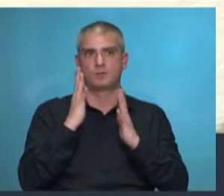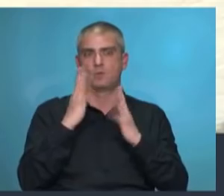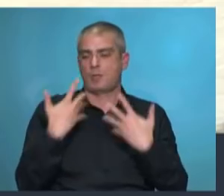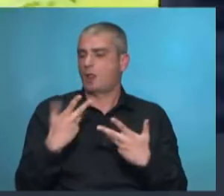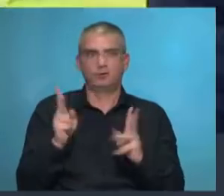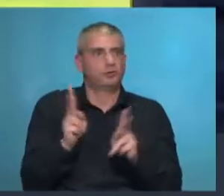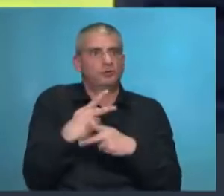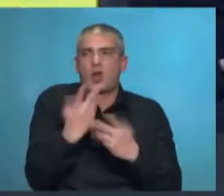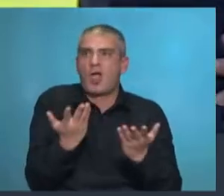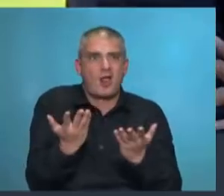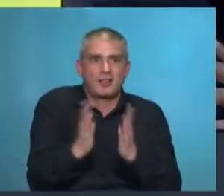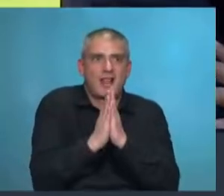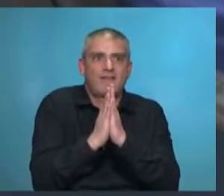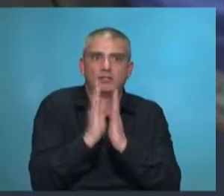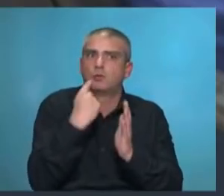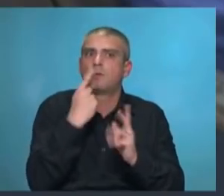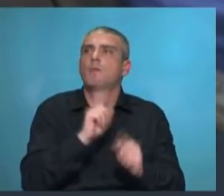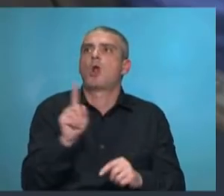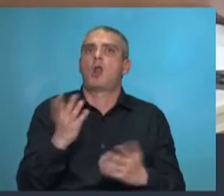יכולות לבקש אם אומרים להם לא.